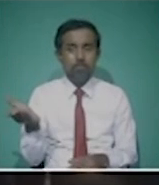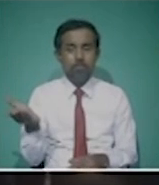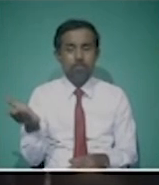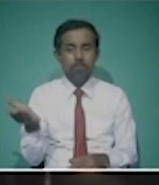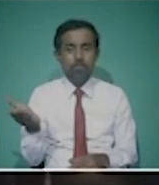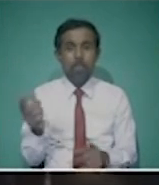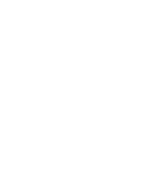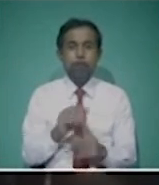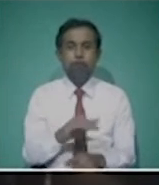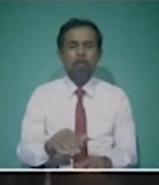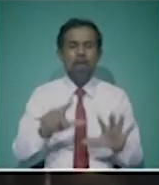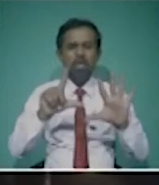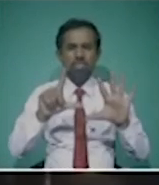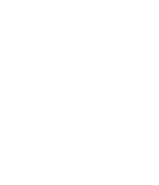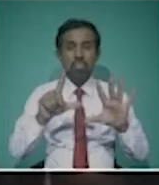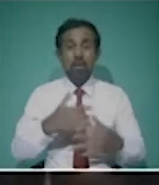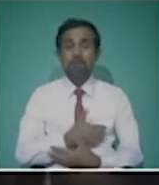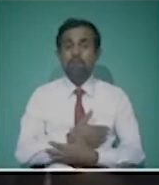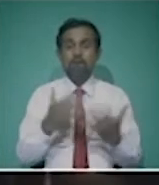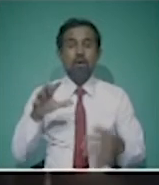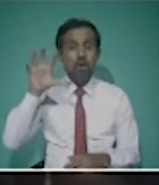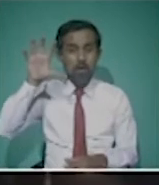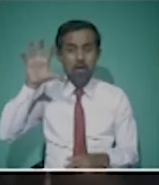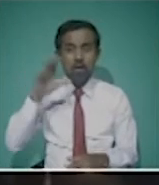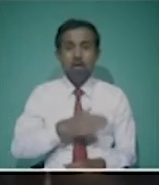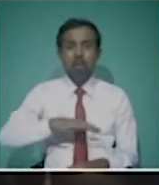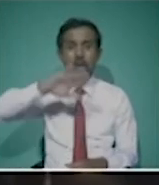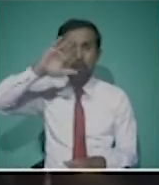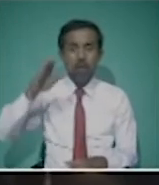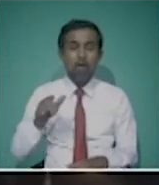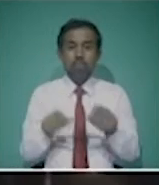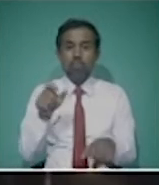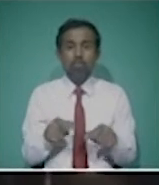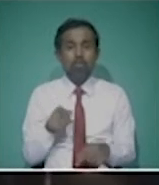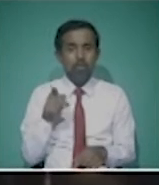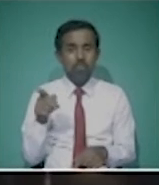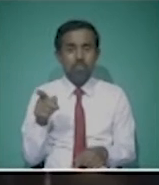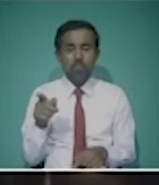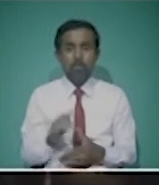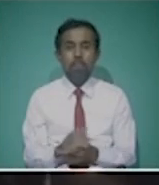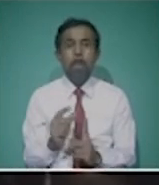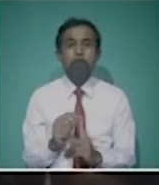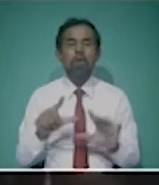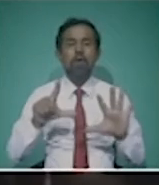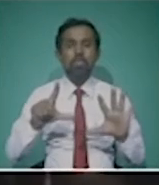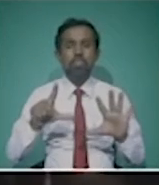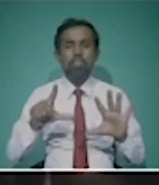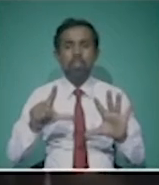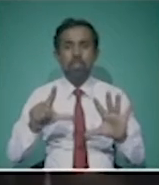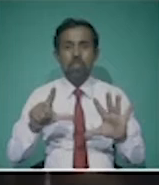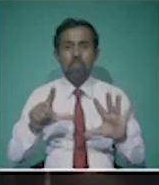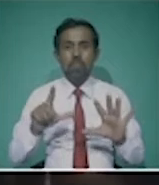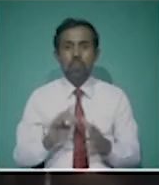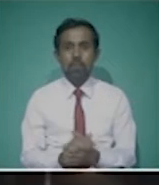பரந்து விரிந்த இலங்கையிலே மலையக பிரதேசத்திலே 7 பேர்ச் காணி, ஒரு டாய்லெட் கட்ட முடியாது, ஒரு ஒழுங்கான கிச்சன் கட்ட முடியாது, 5 பேர்